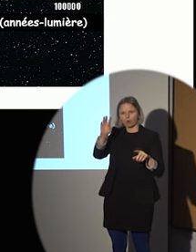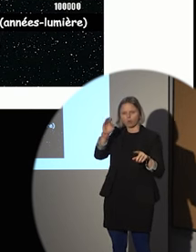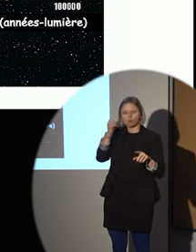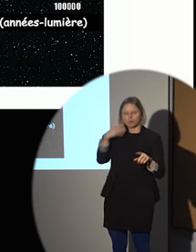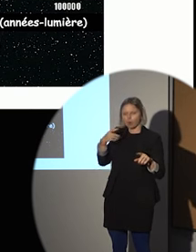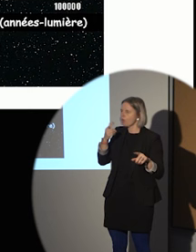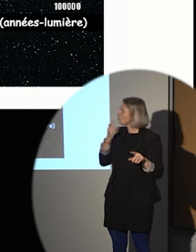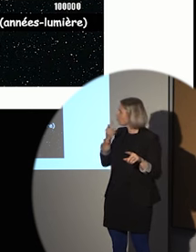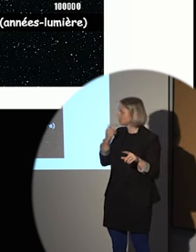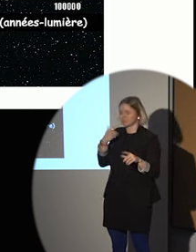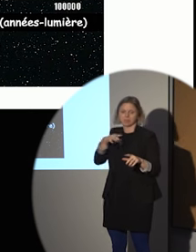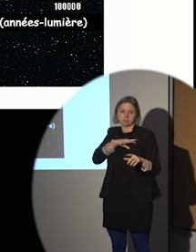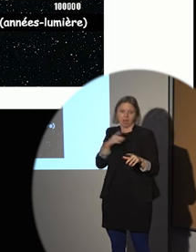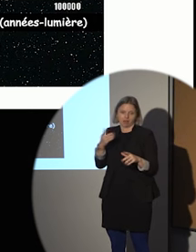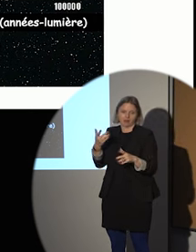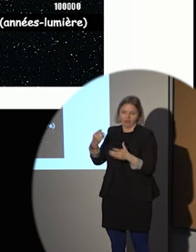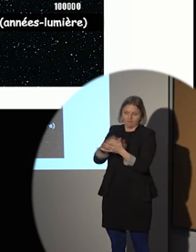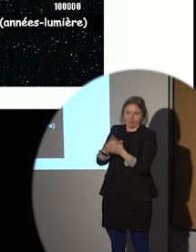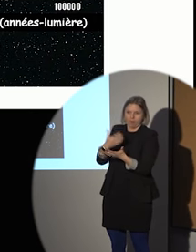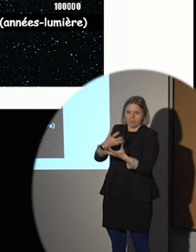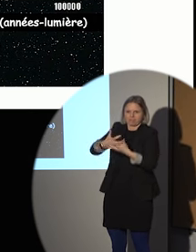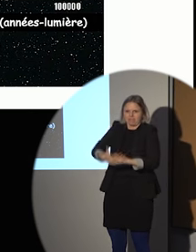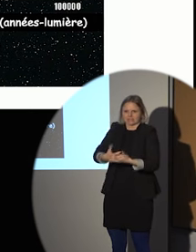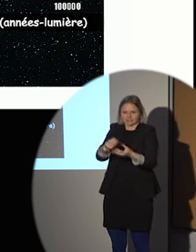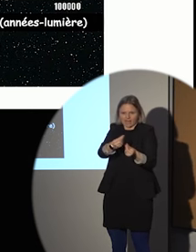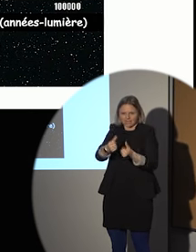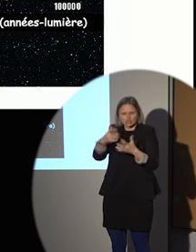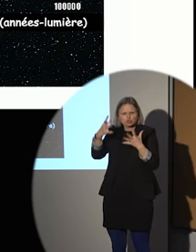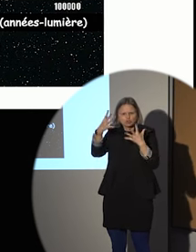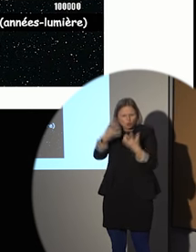matière ici. Et c'est cette fameuse matière sombre,